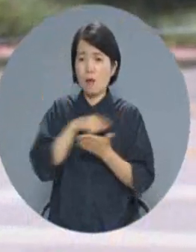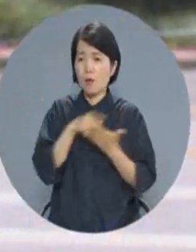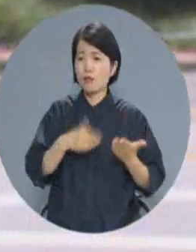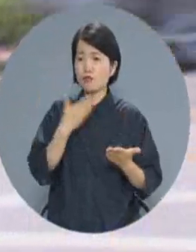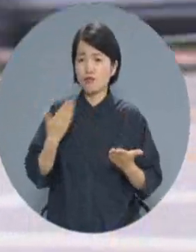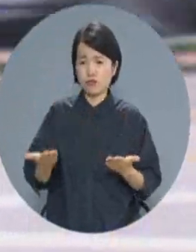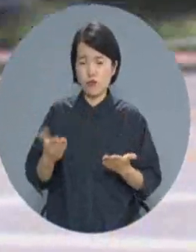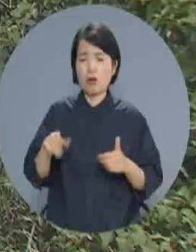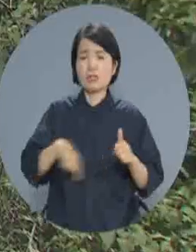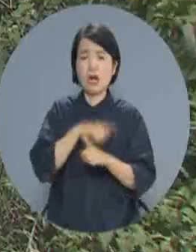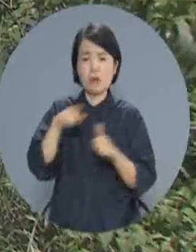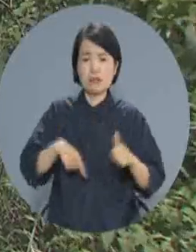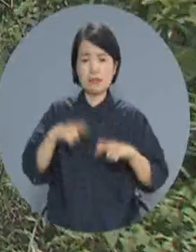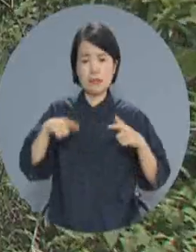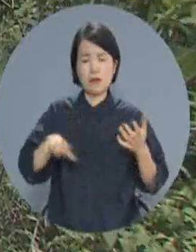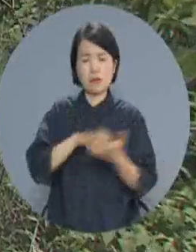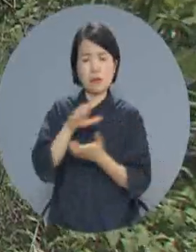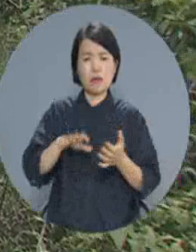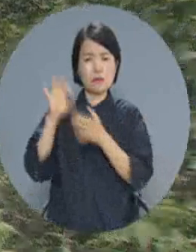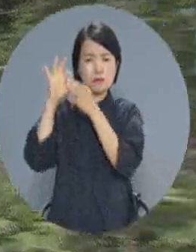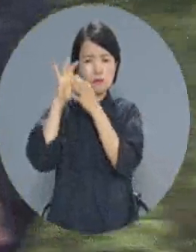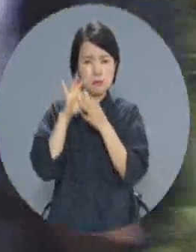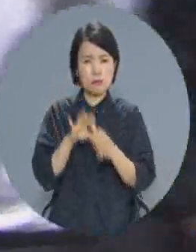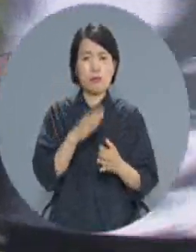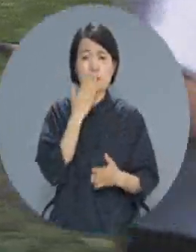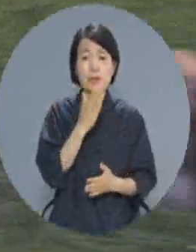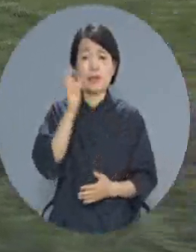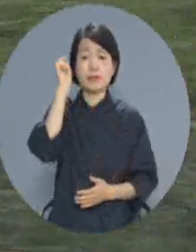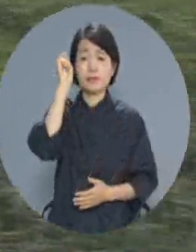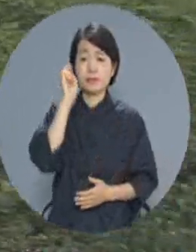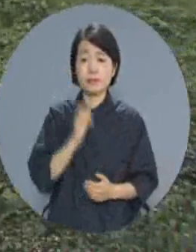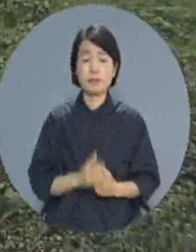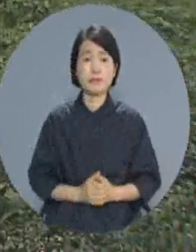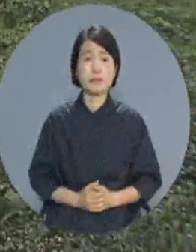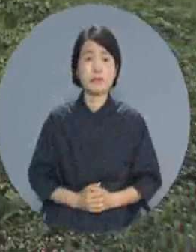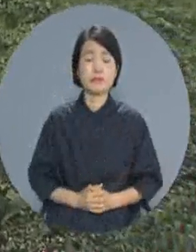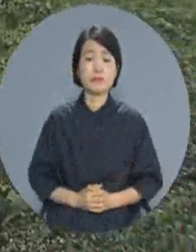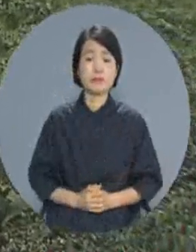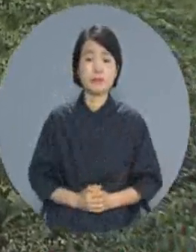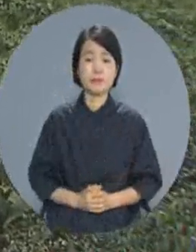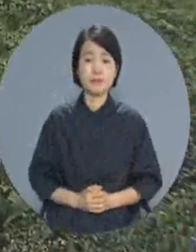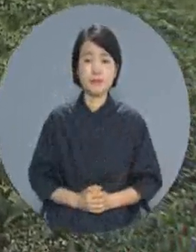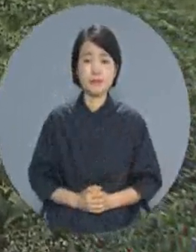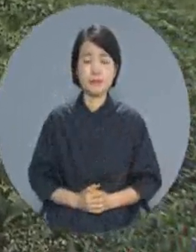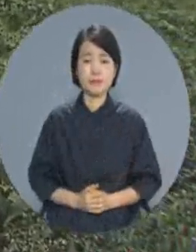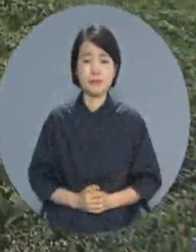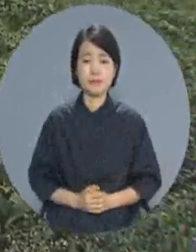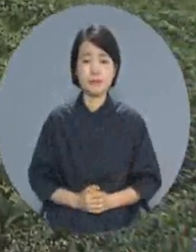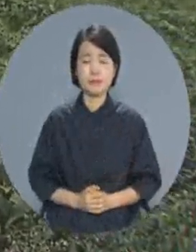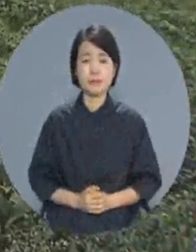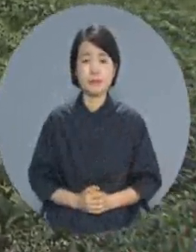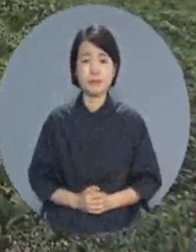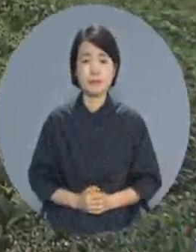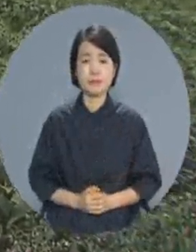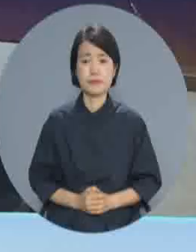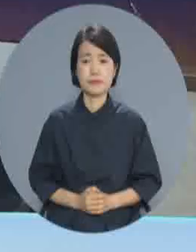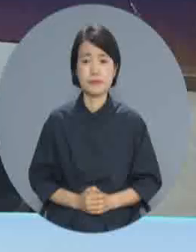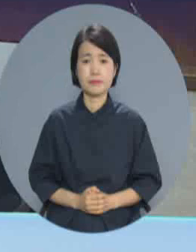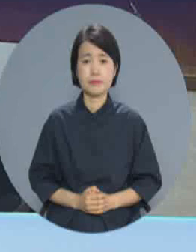하는 상황이어서 지역 내 논란은 쉽사리 진정되지 않을 전망입니다. MBC 뉴스 김주입니다.